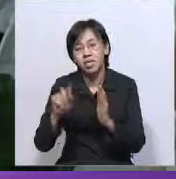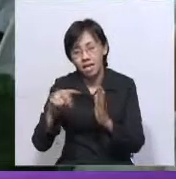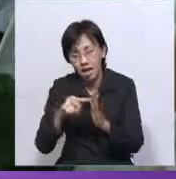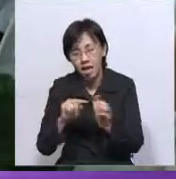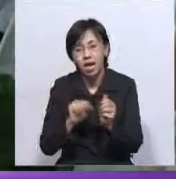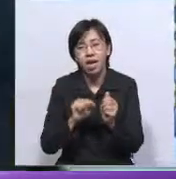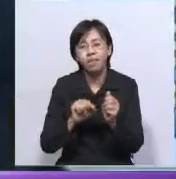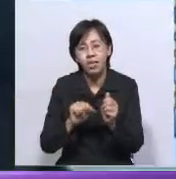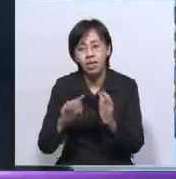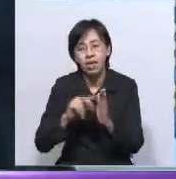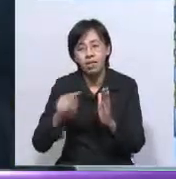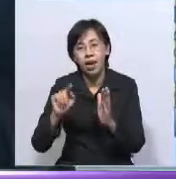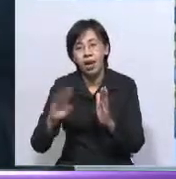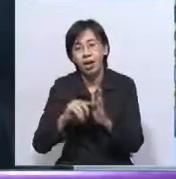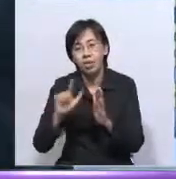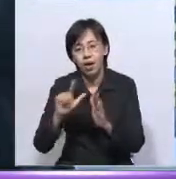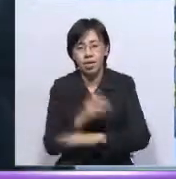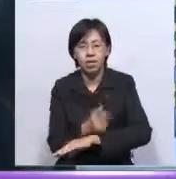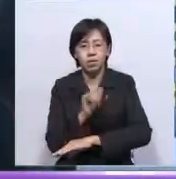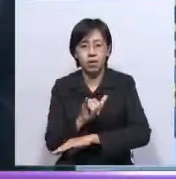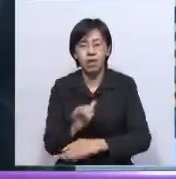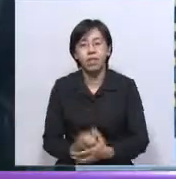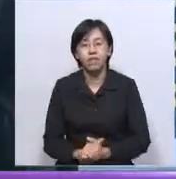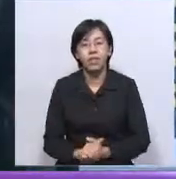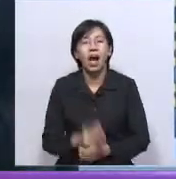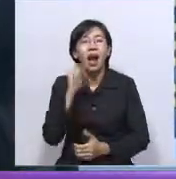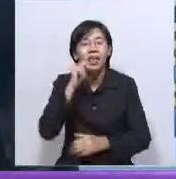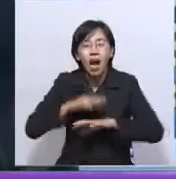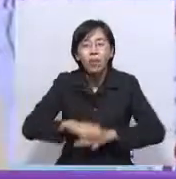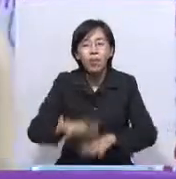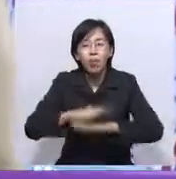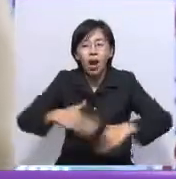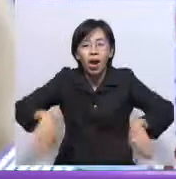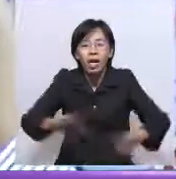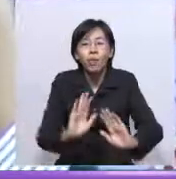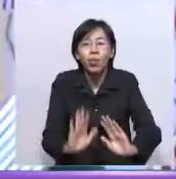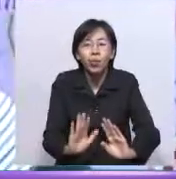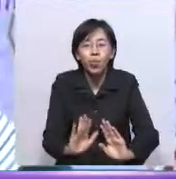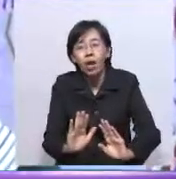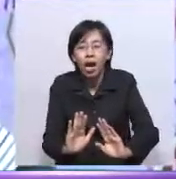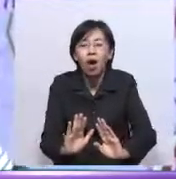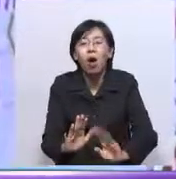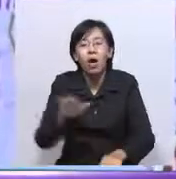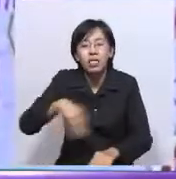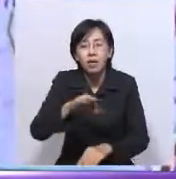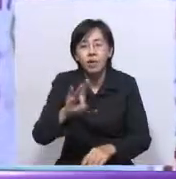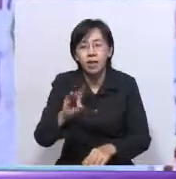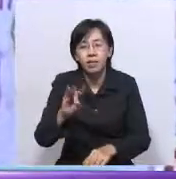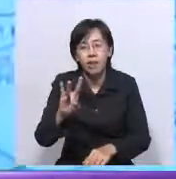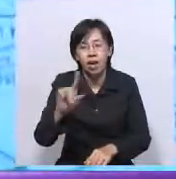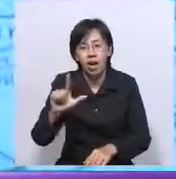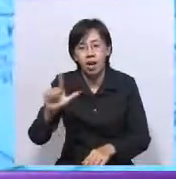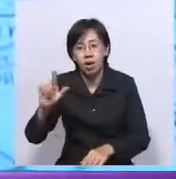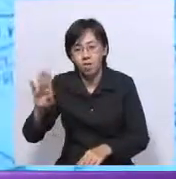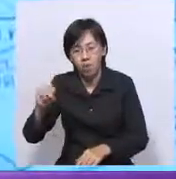ธยาโดยในช่วงฤดูฝนที่ผ่านมาค่ะมีการรับน้ำเข้าไปเก็บไว้ใน2ทุ่งรวม88ล้านลูกบาศก์เมตร